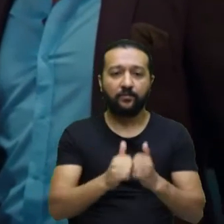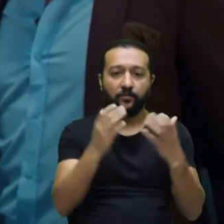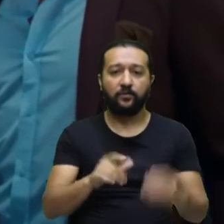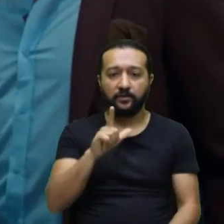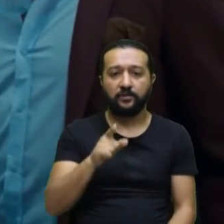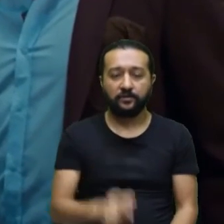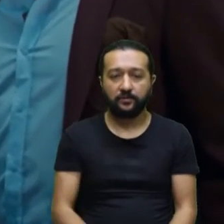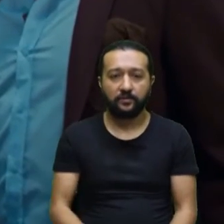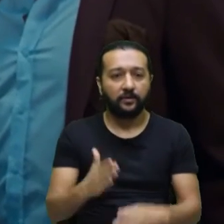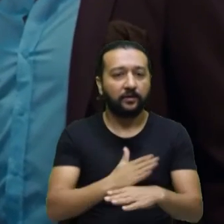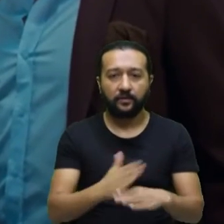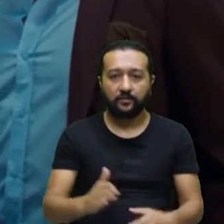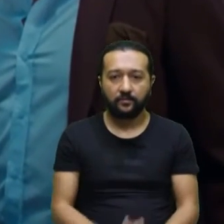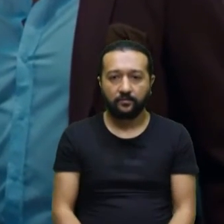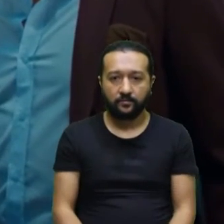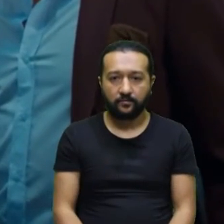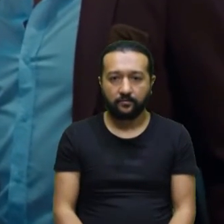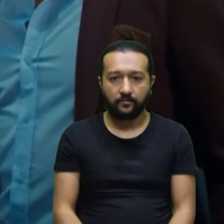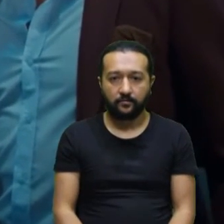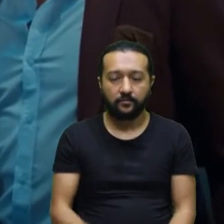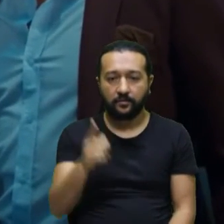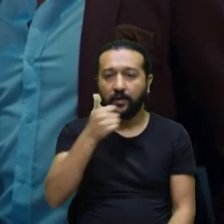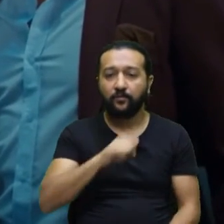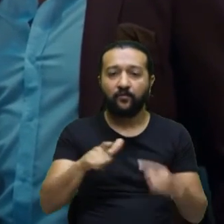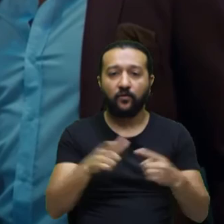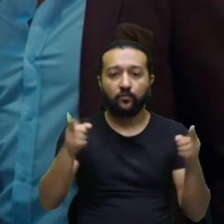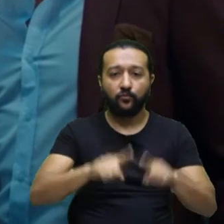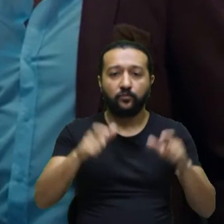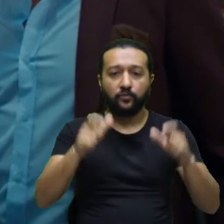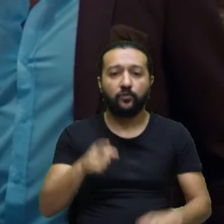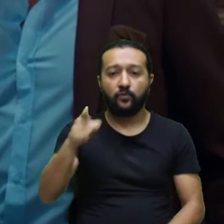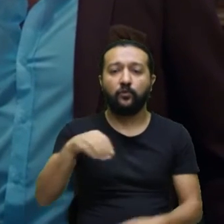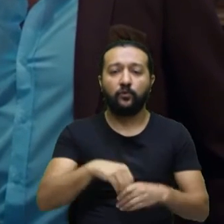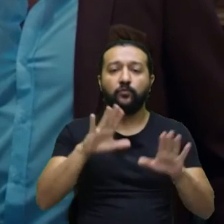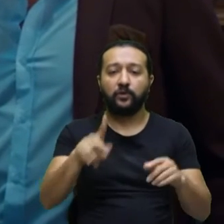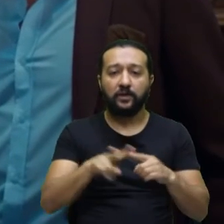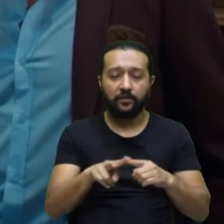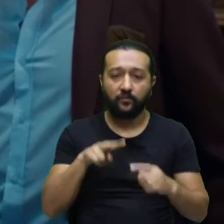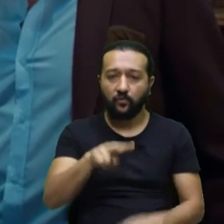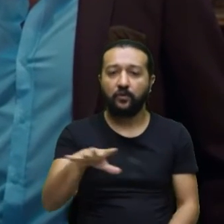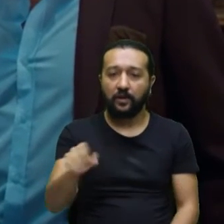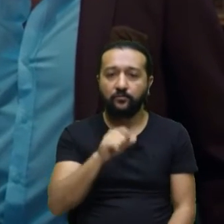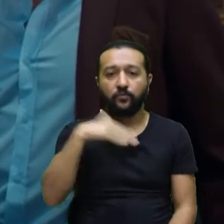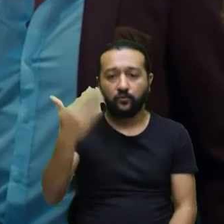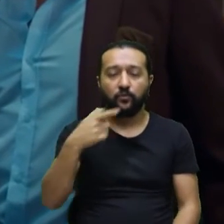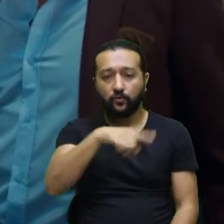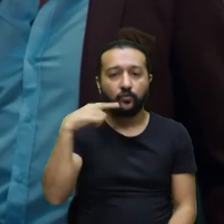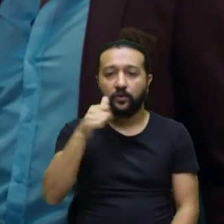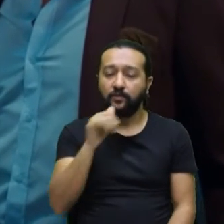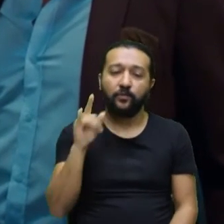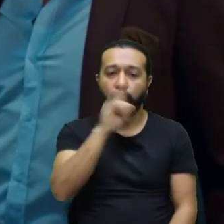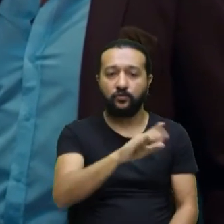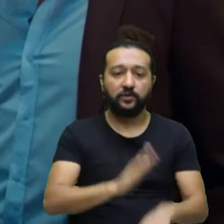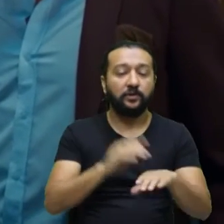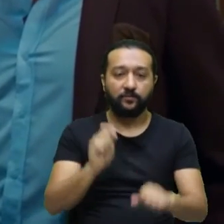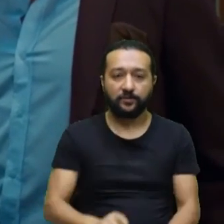gerekecek. Neden? Abi Faruk'la buluşma orada olmayacakmış. Kerim'i yoldan alıp sonra o Suriyeli adamın